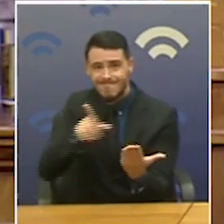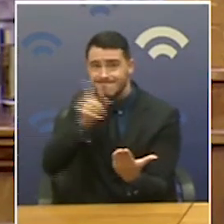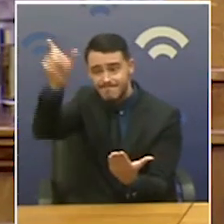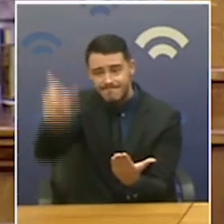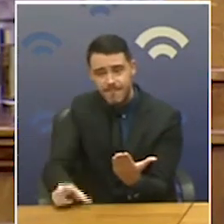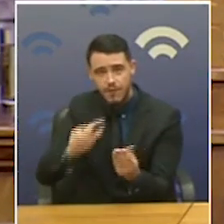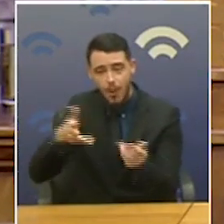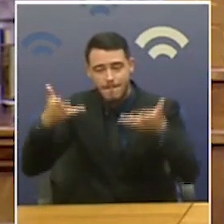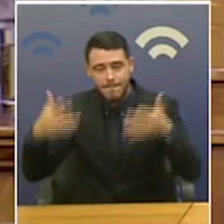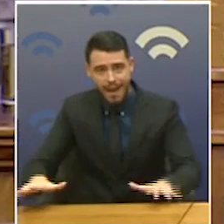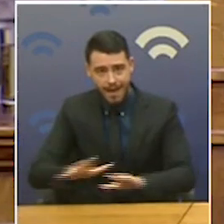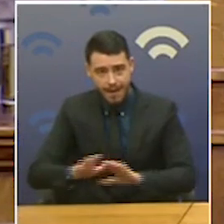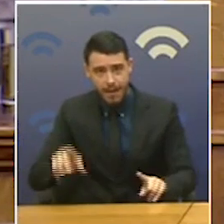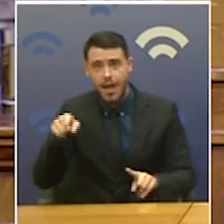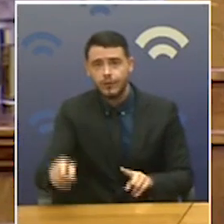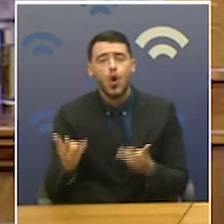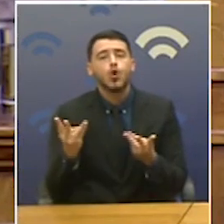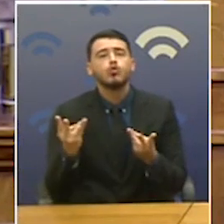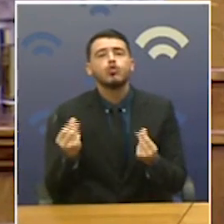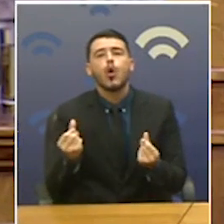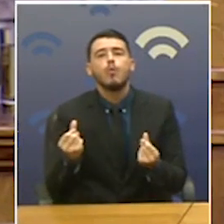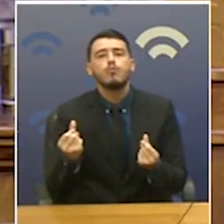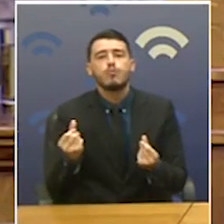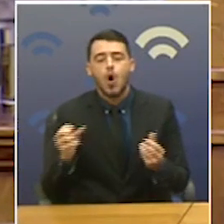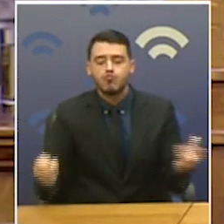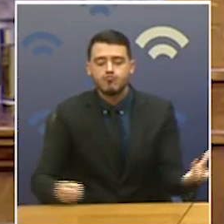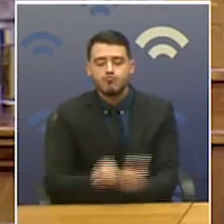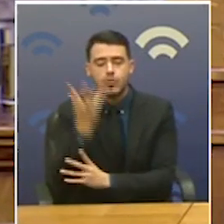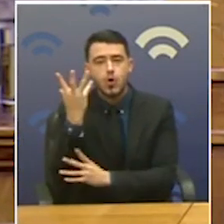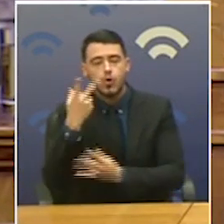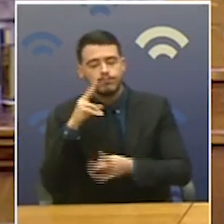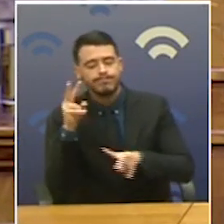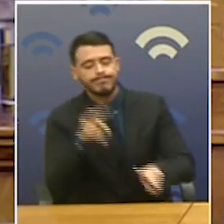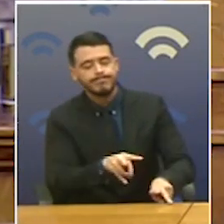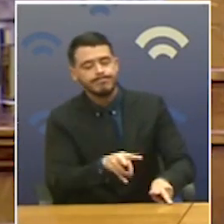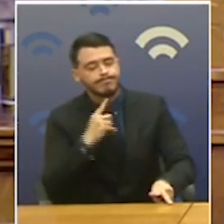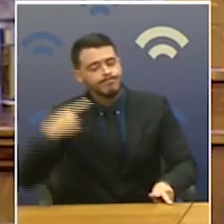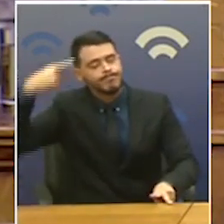τον πρόλογο μιας νέας προσέγγισής της 200 χρόνια μετά.